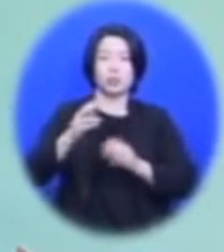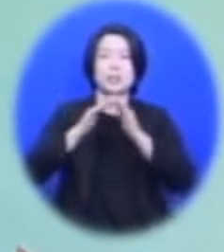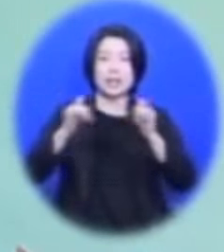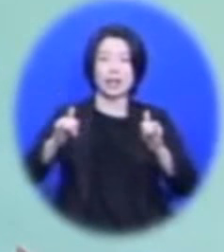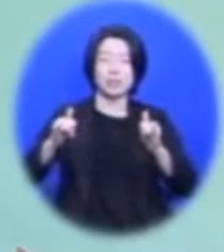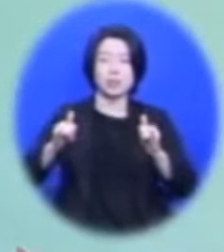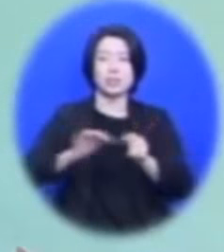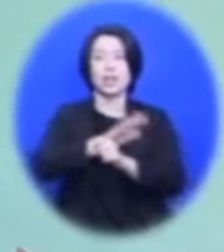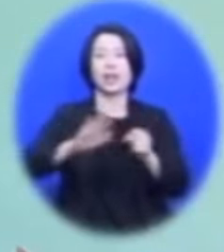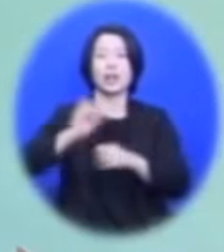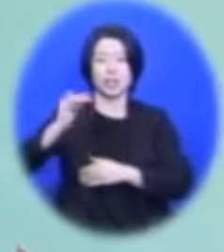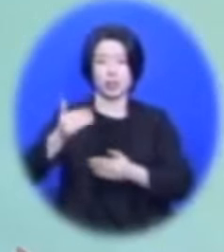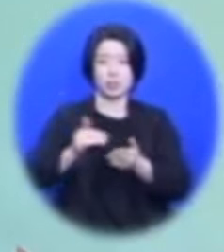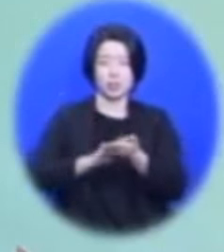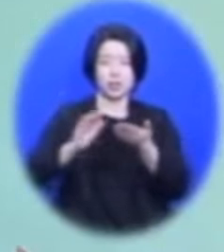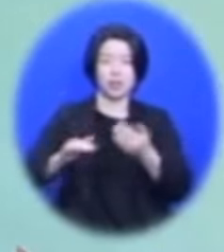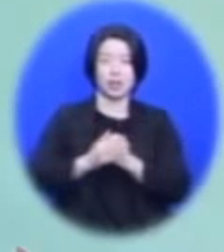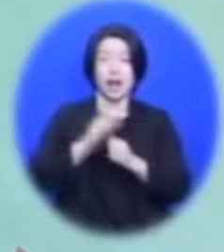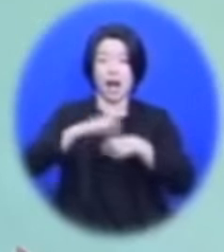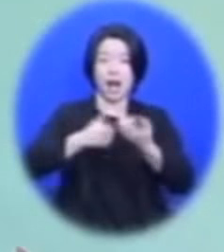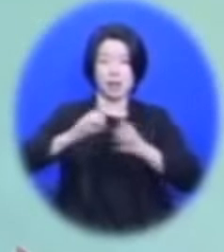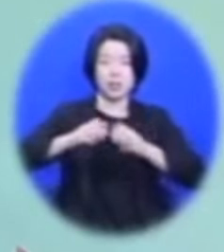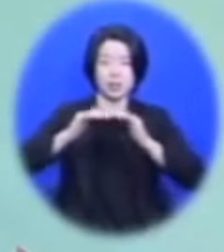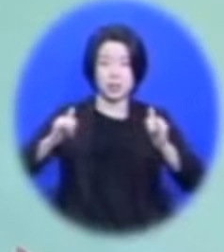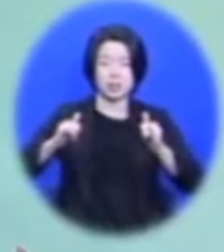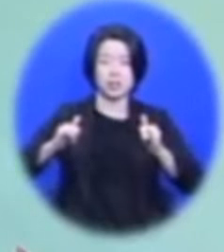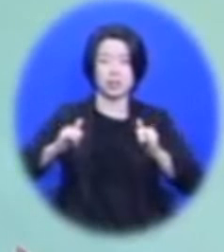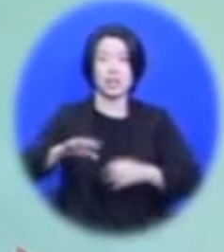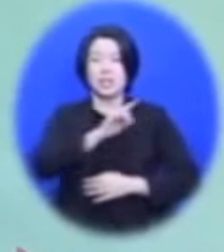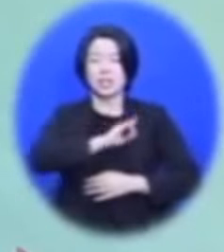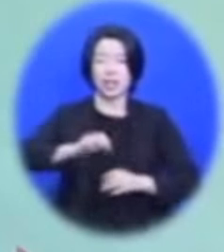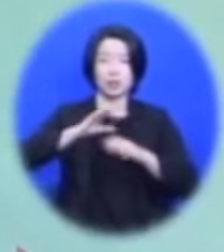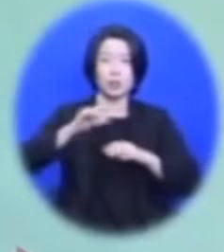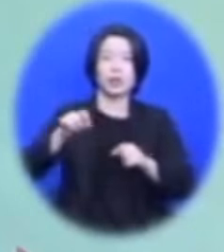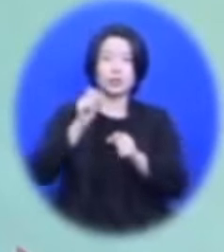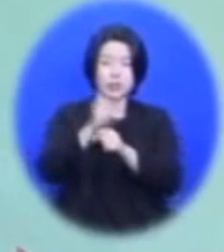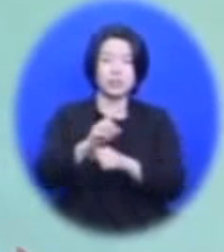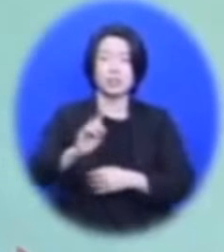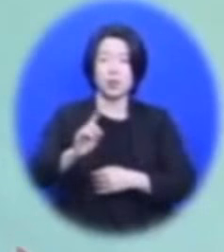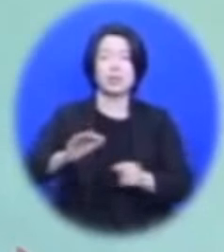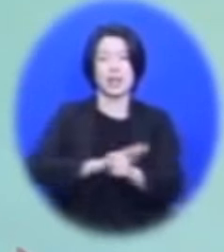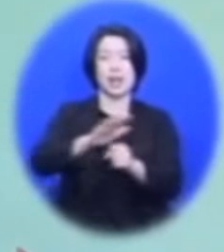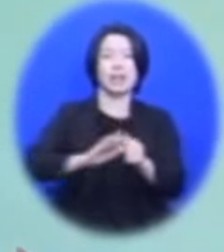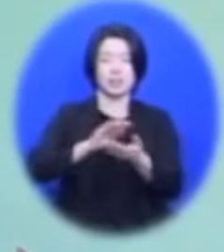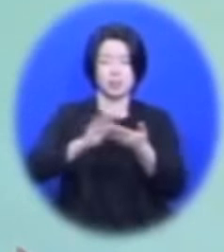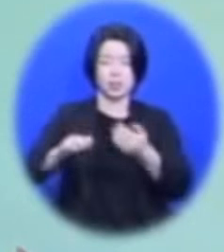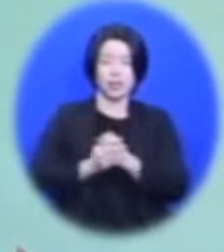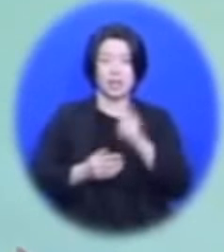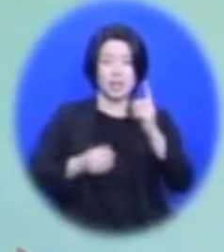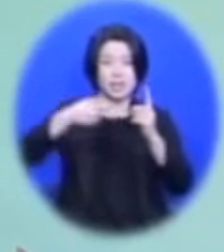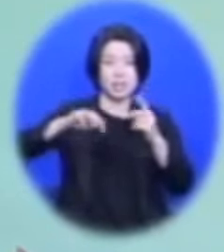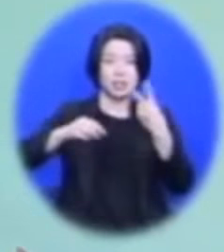사랑하게 됩니다. 그러니까 하나님의 나라 백성의 가장 놀라운 특징이 사랑입니다. 1절, 2절을